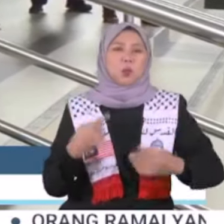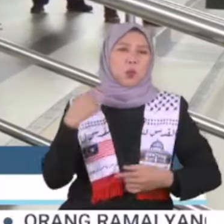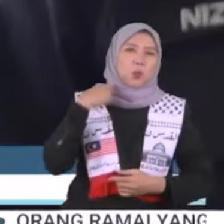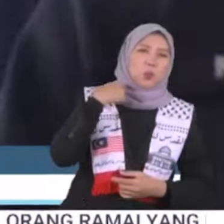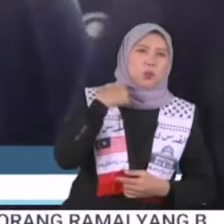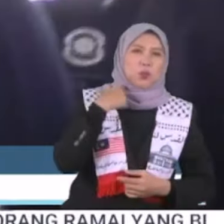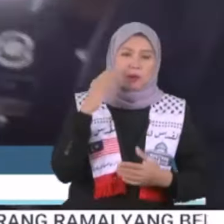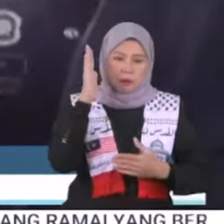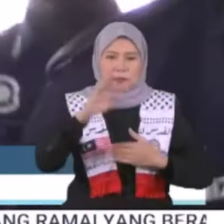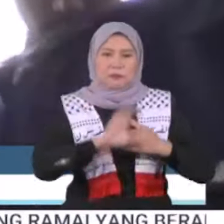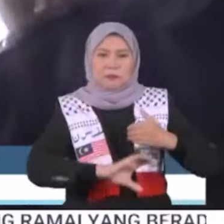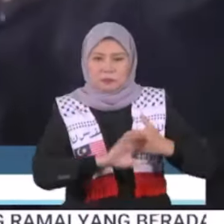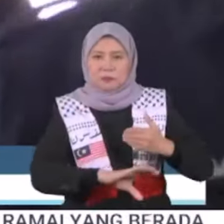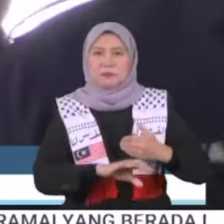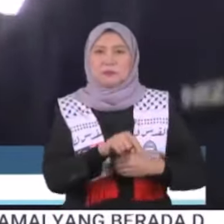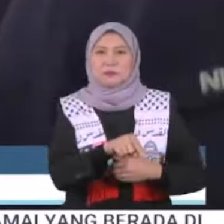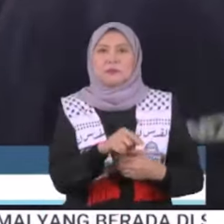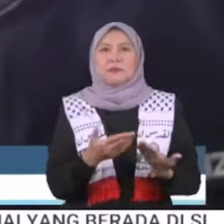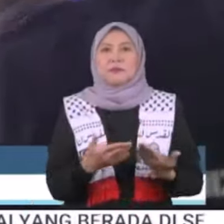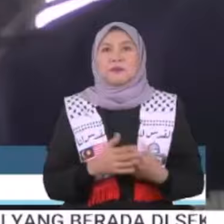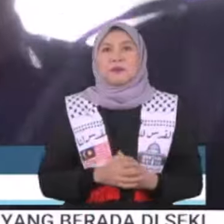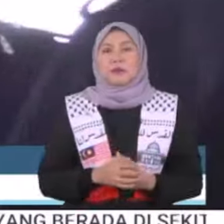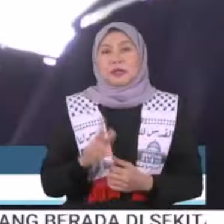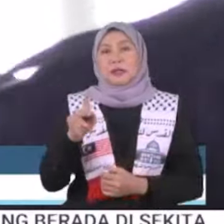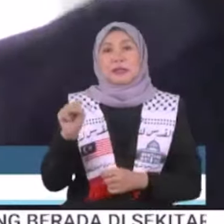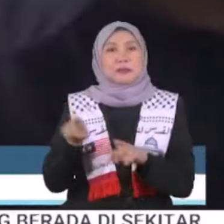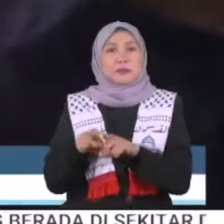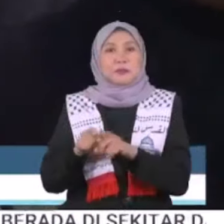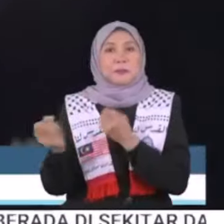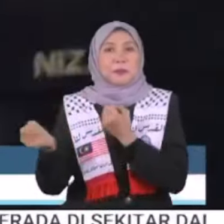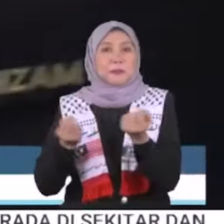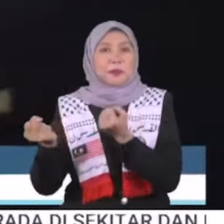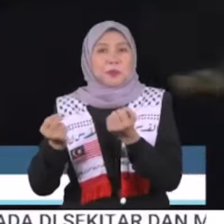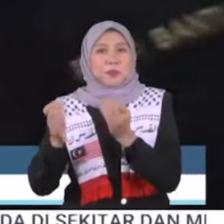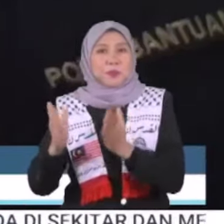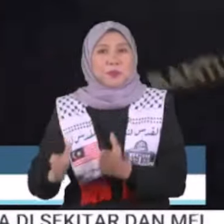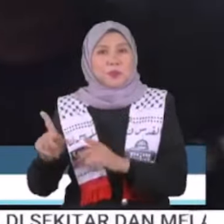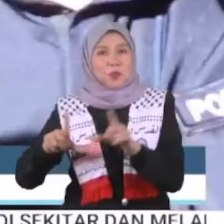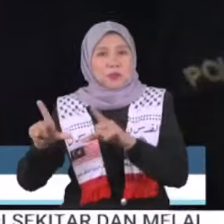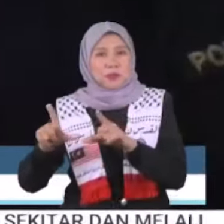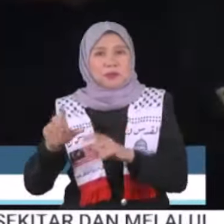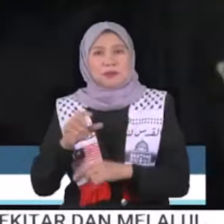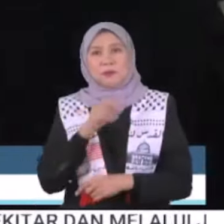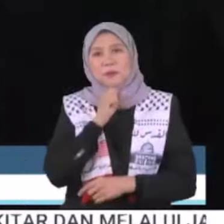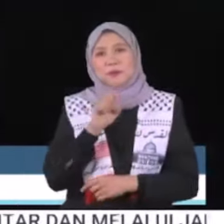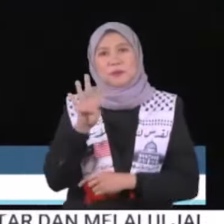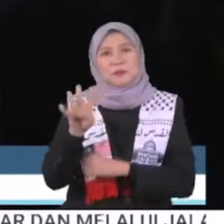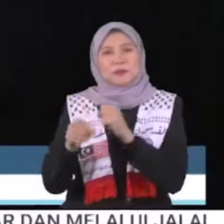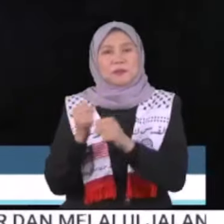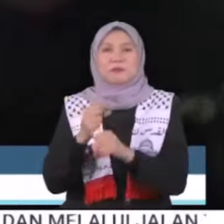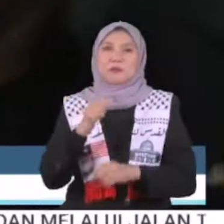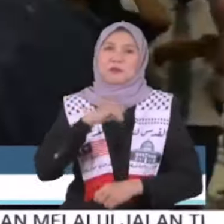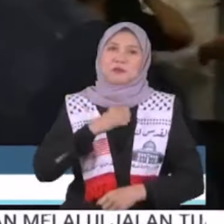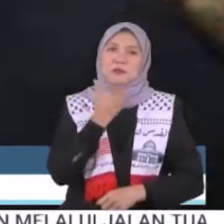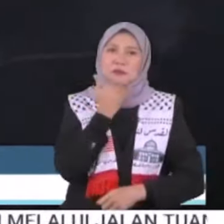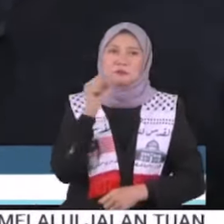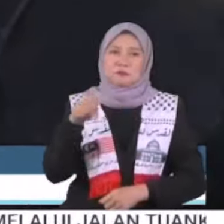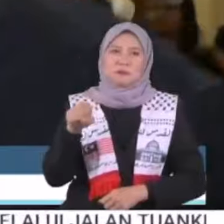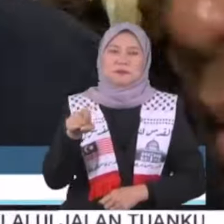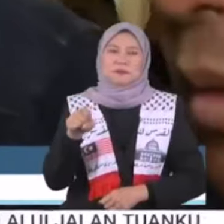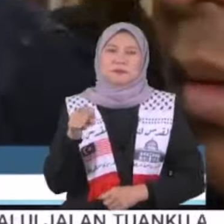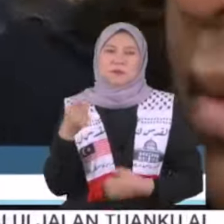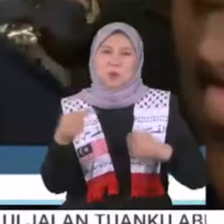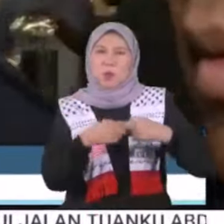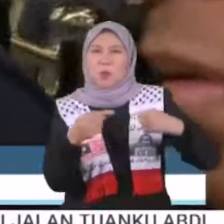ugutan mencederakannya. Sementara itu, dalam kes sama, pemandu lori B. Satish Kumar, 40 tahun, mengaku bersalah atas tuduhan secara